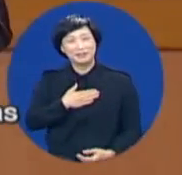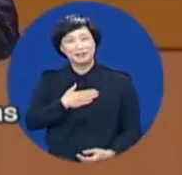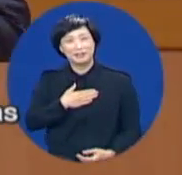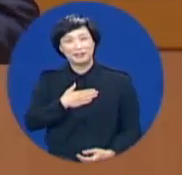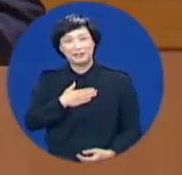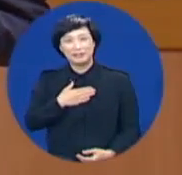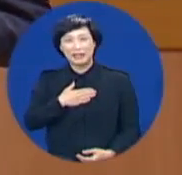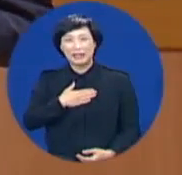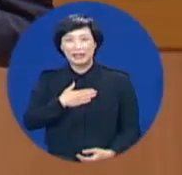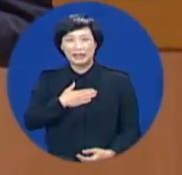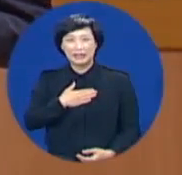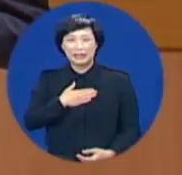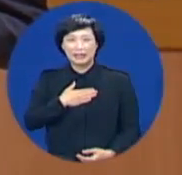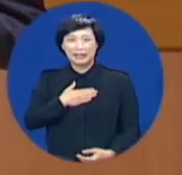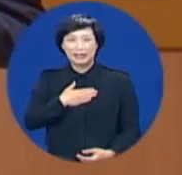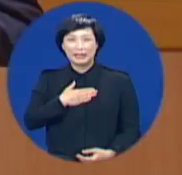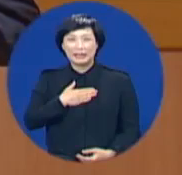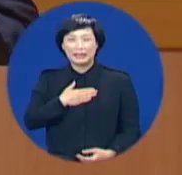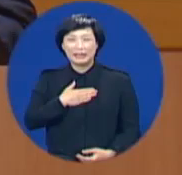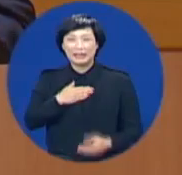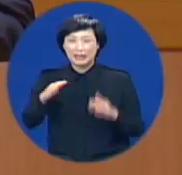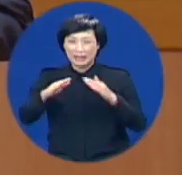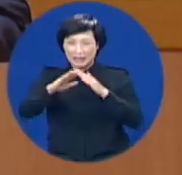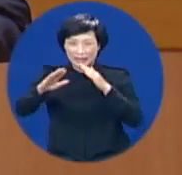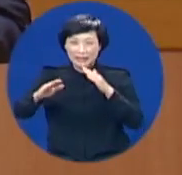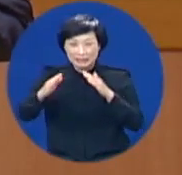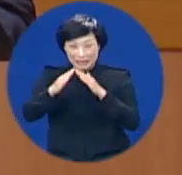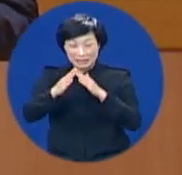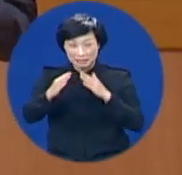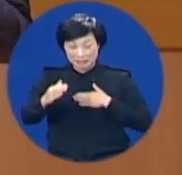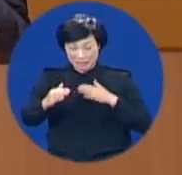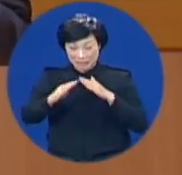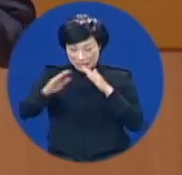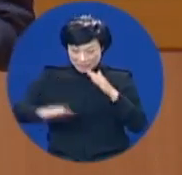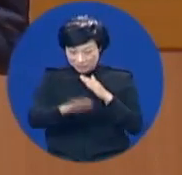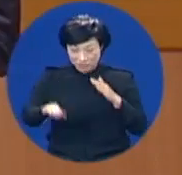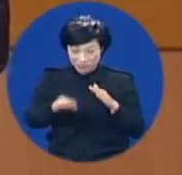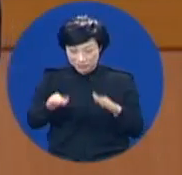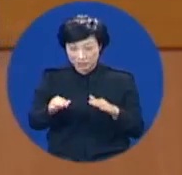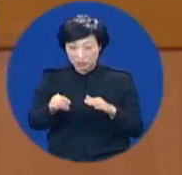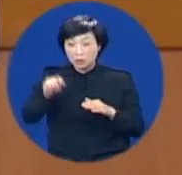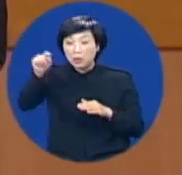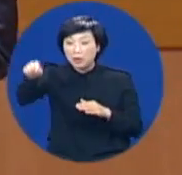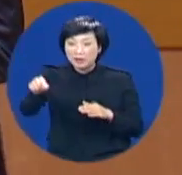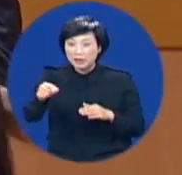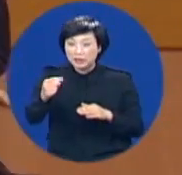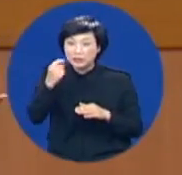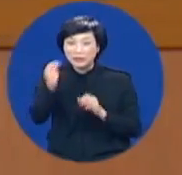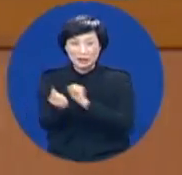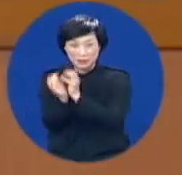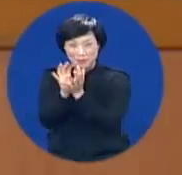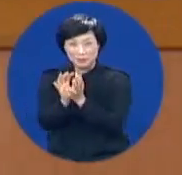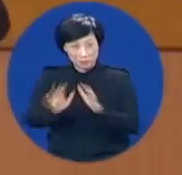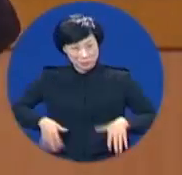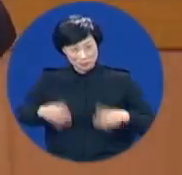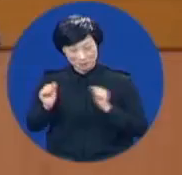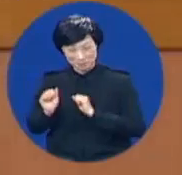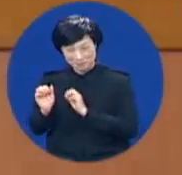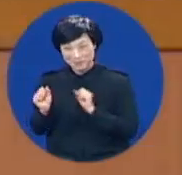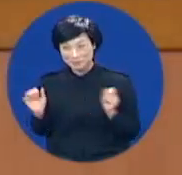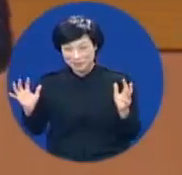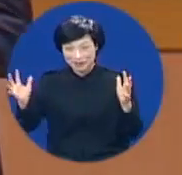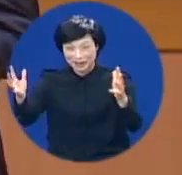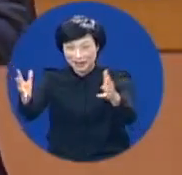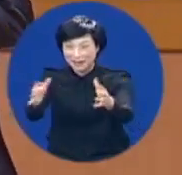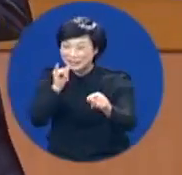우리 집 쌀의 문 앞에 개나리가 쭉 폈어요. 제 손을